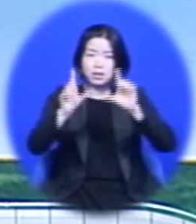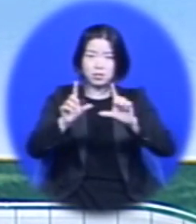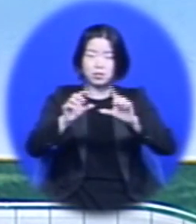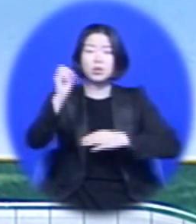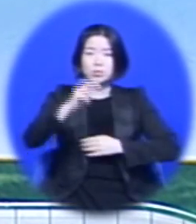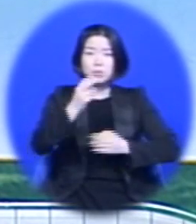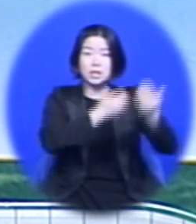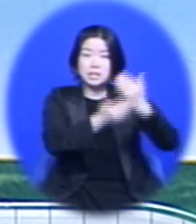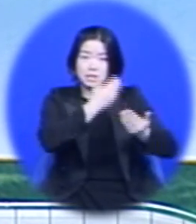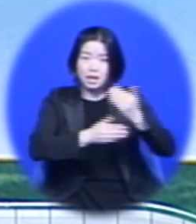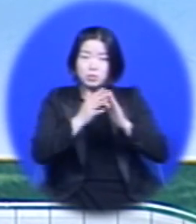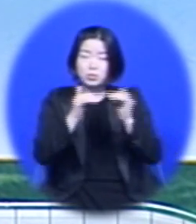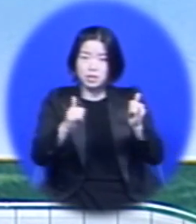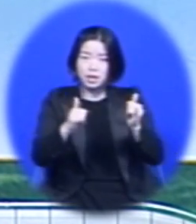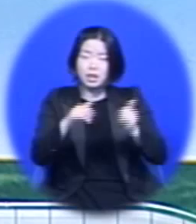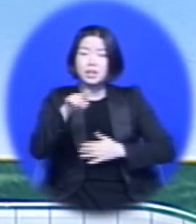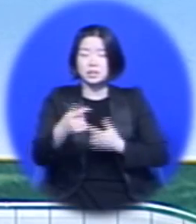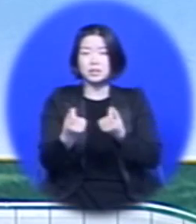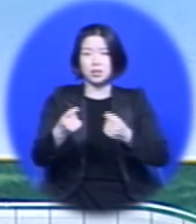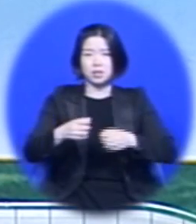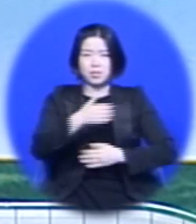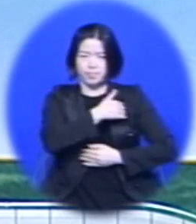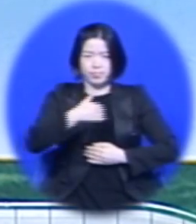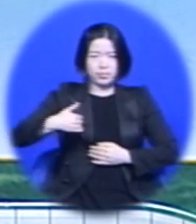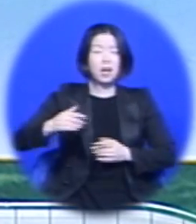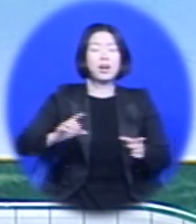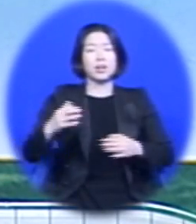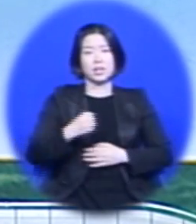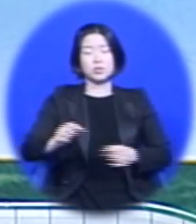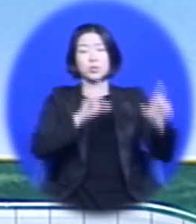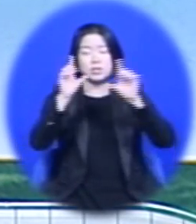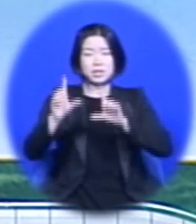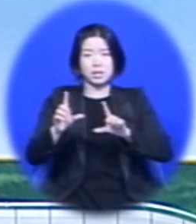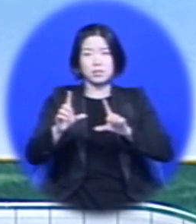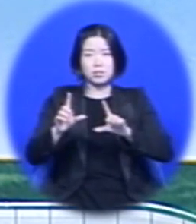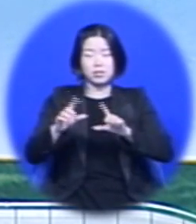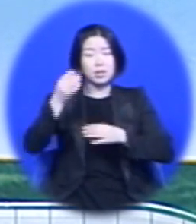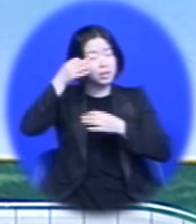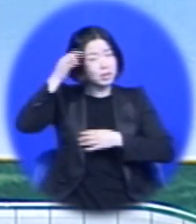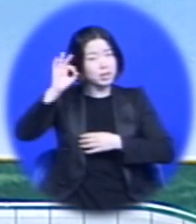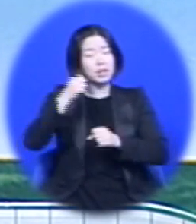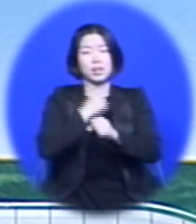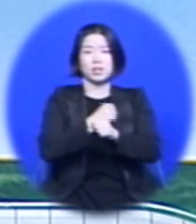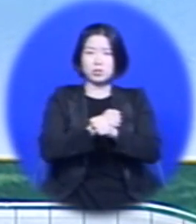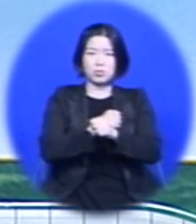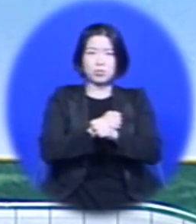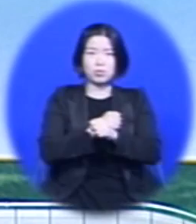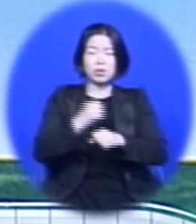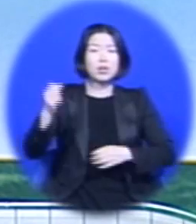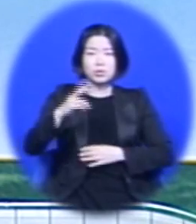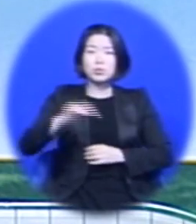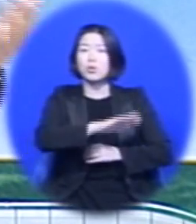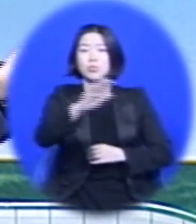상속자라고 하는 그런 당당함을 가지고 사는 거라는 것을 깨닫게 하시고, 그리고 우리